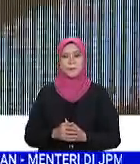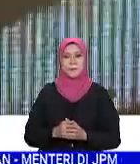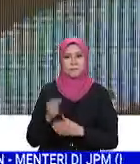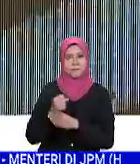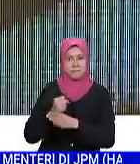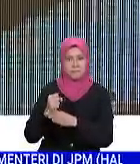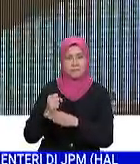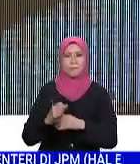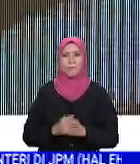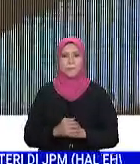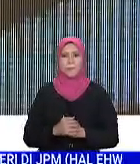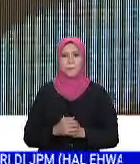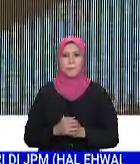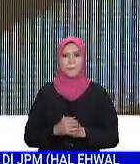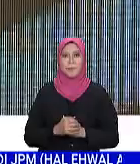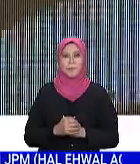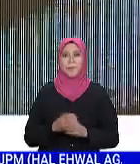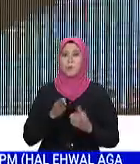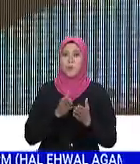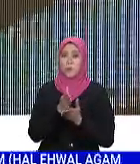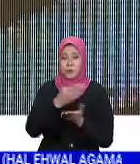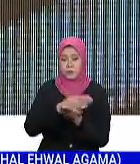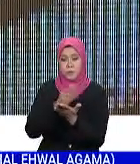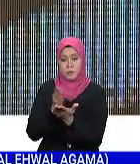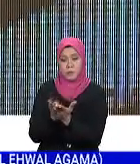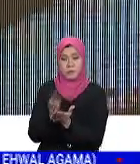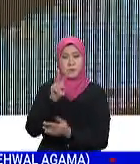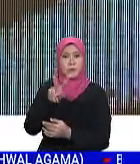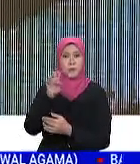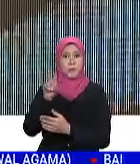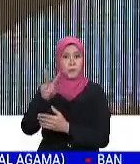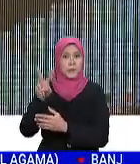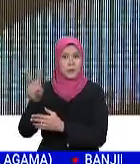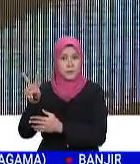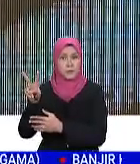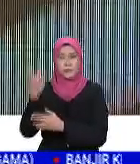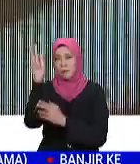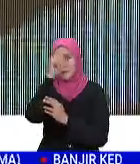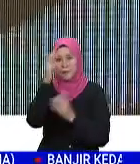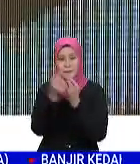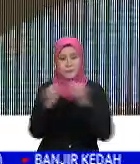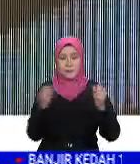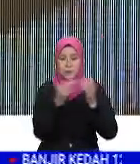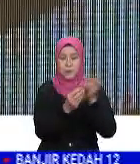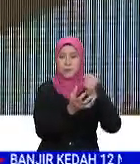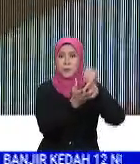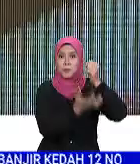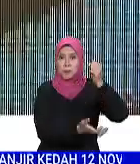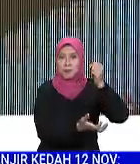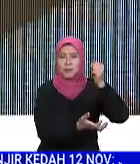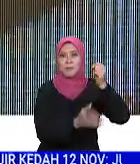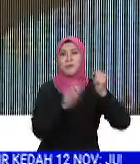Menurut bajet, menerusi bajet 2022 juga, kerajaan memperuntukkan dana permulaan